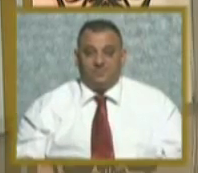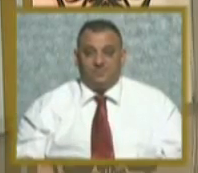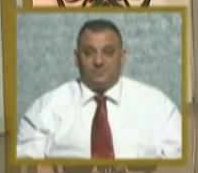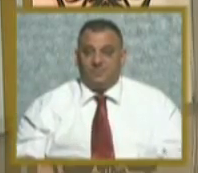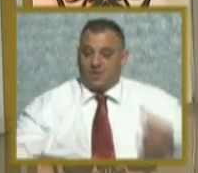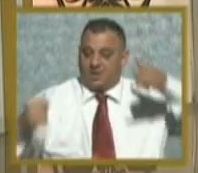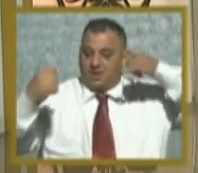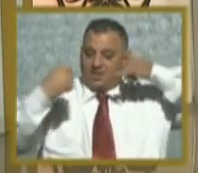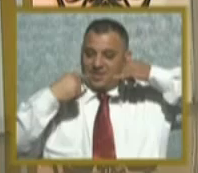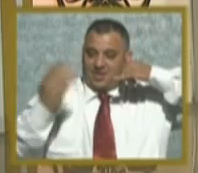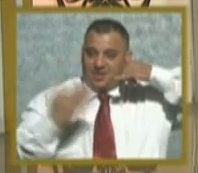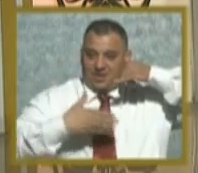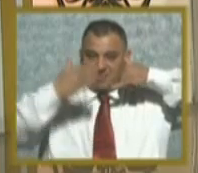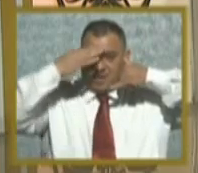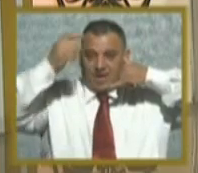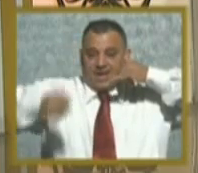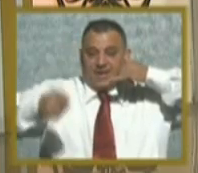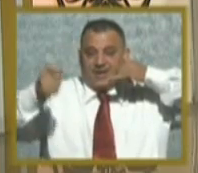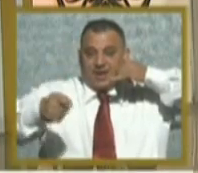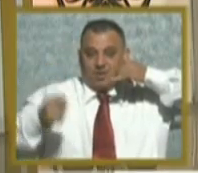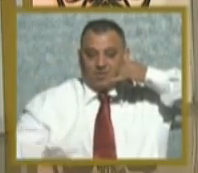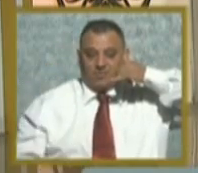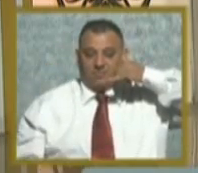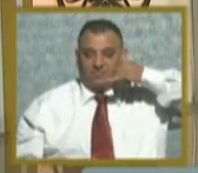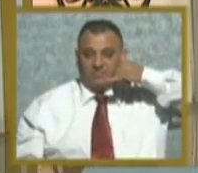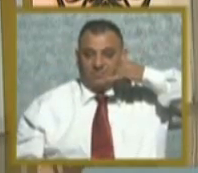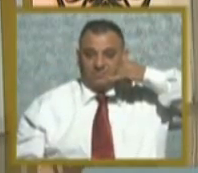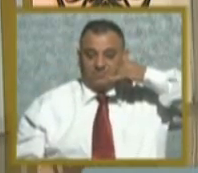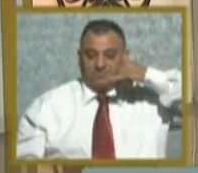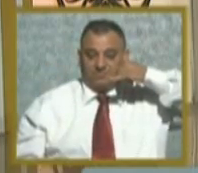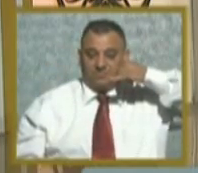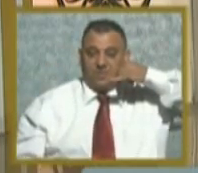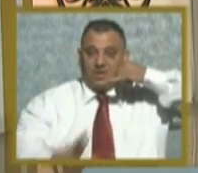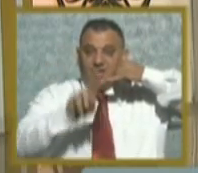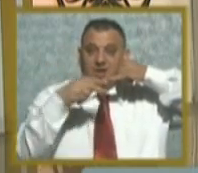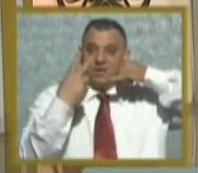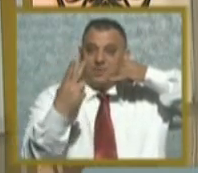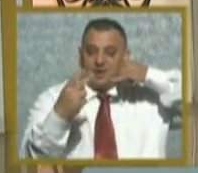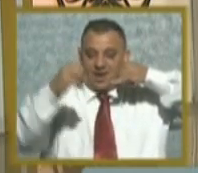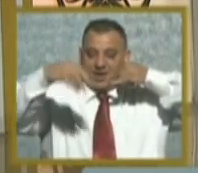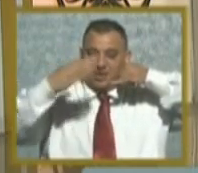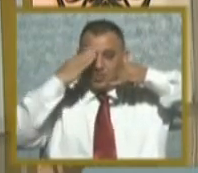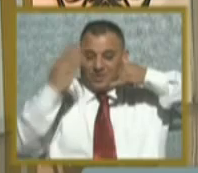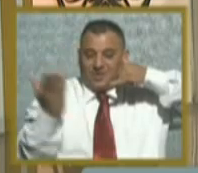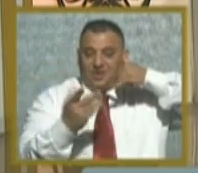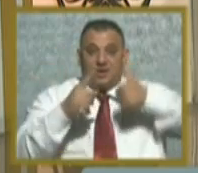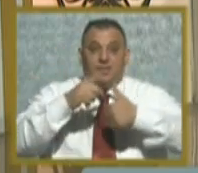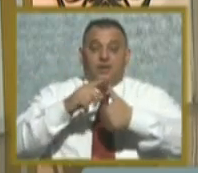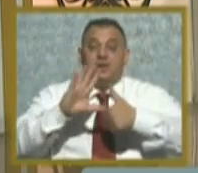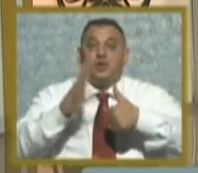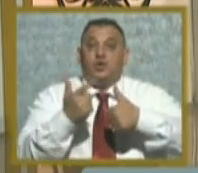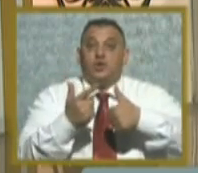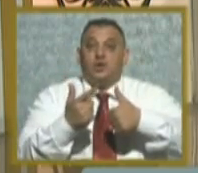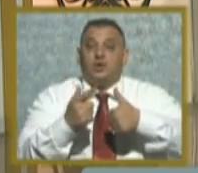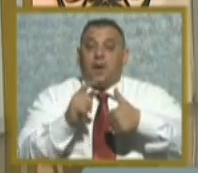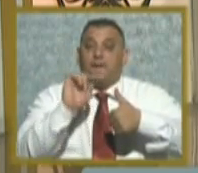تفضل ابو بكر. السلام عليكم ورحمه الله وبركاته. السلام ورحمه الله وبركاته. اهلين الله يرضى عنكم جميعا. ما هو